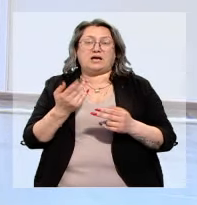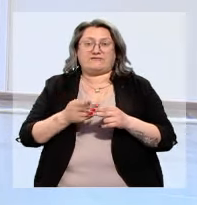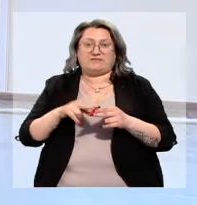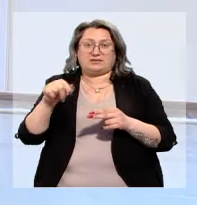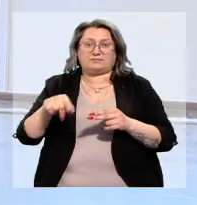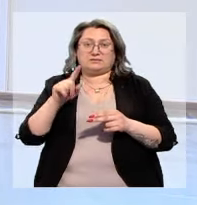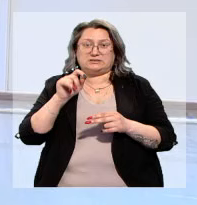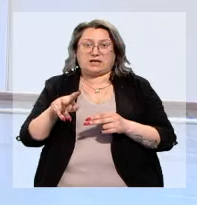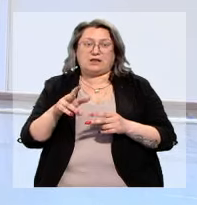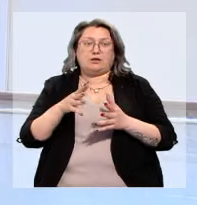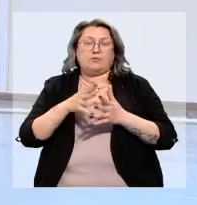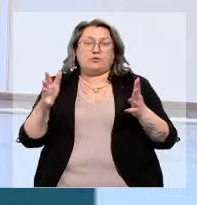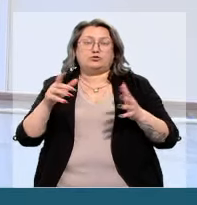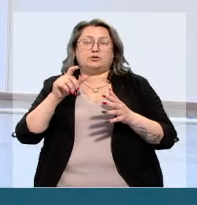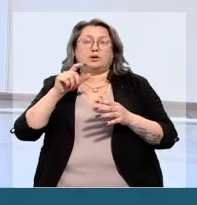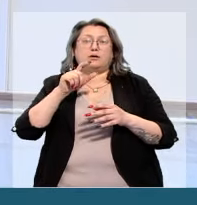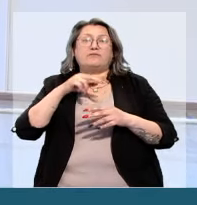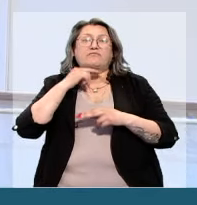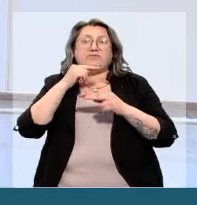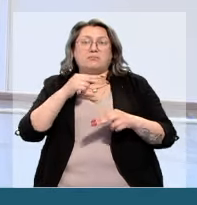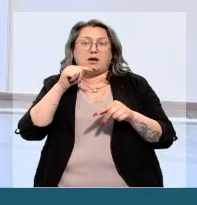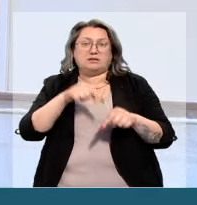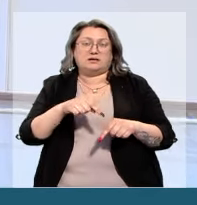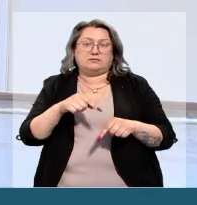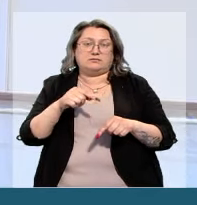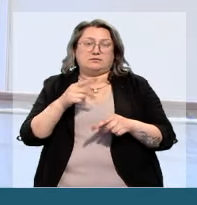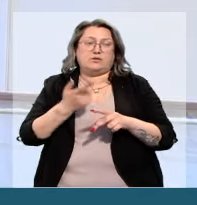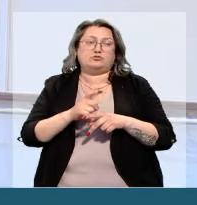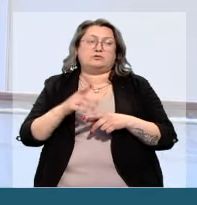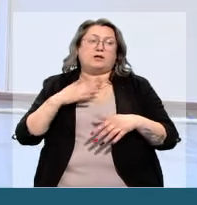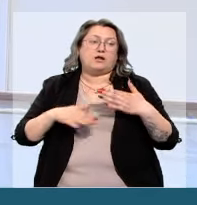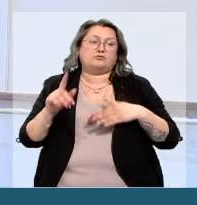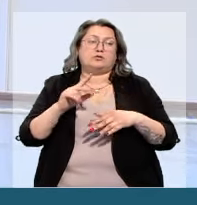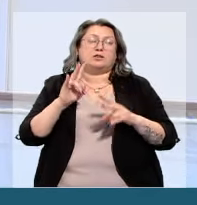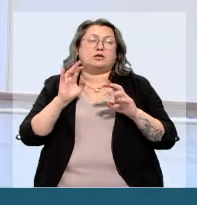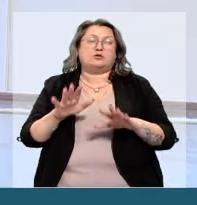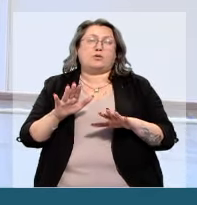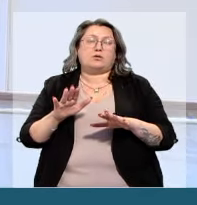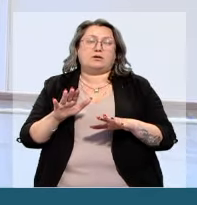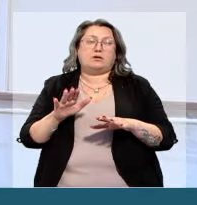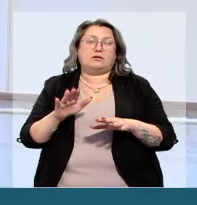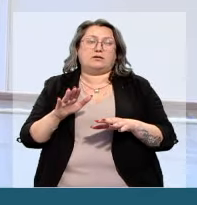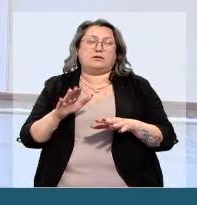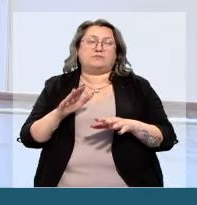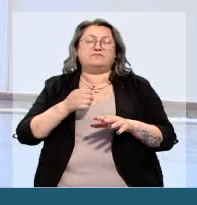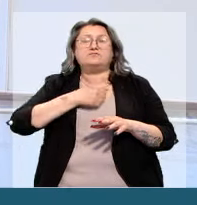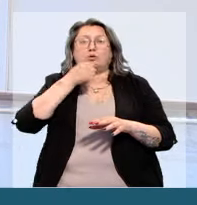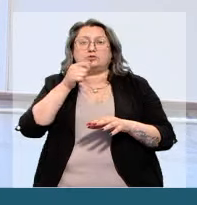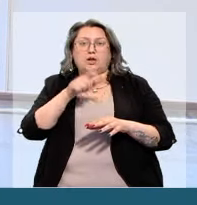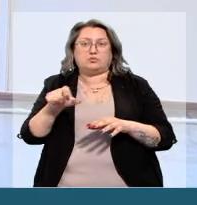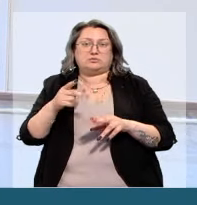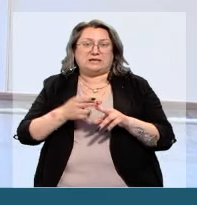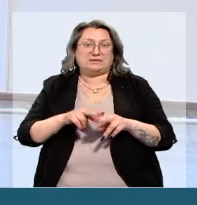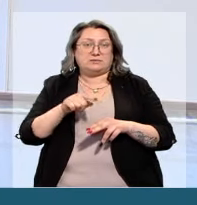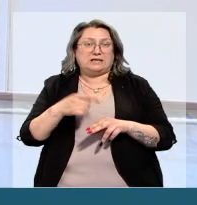зале заостряют больше всего внимания. Очень радует, что не только более взрослые люди